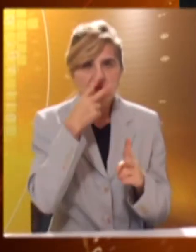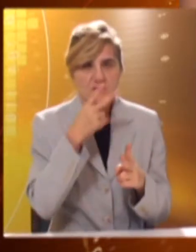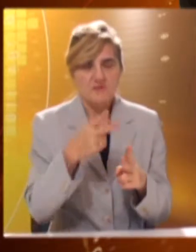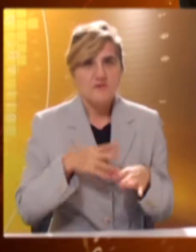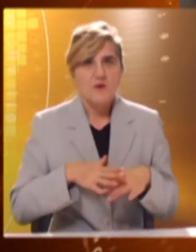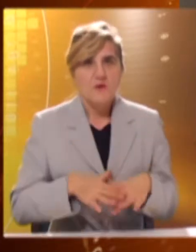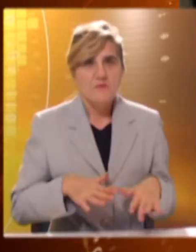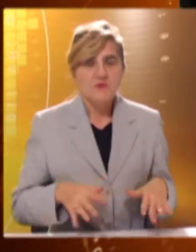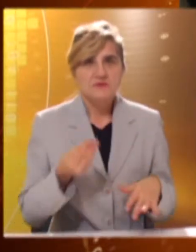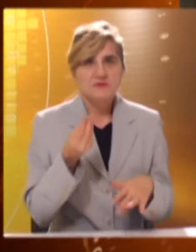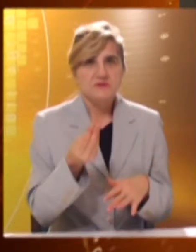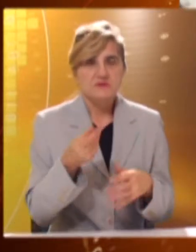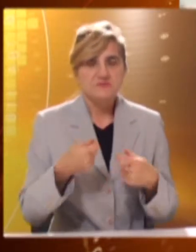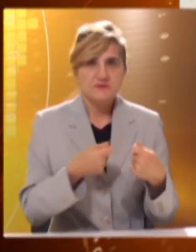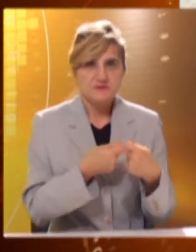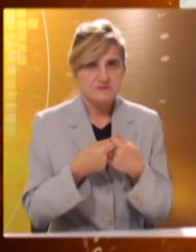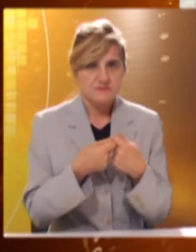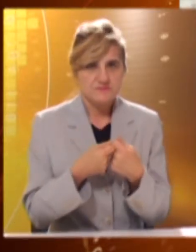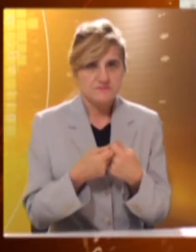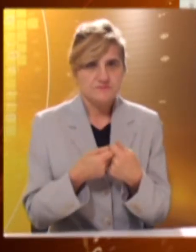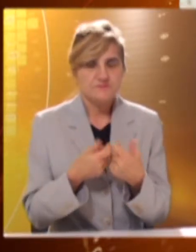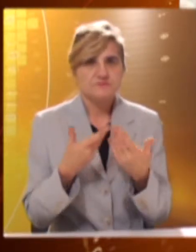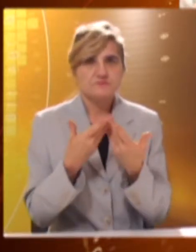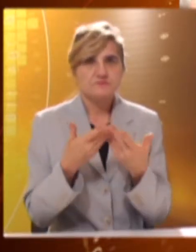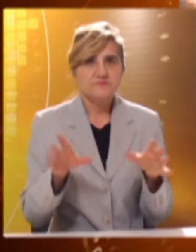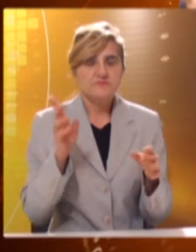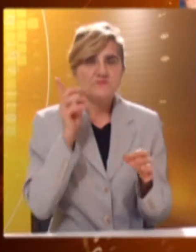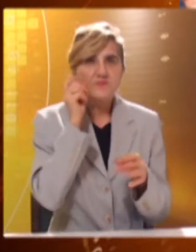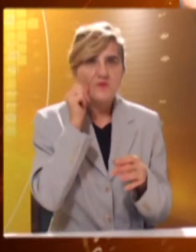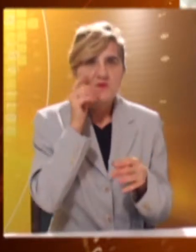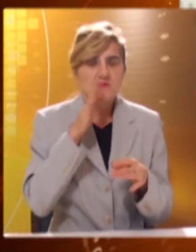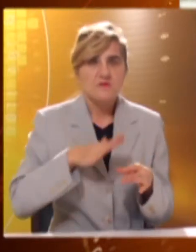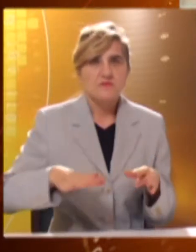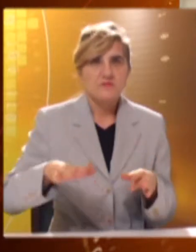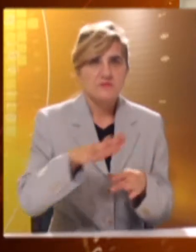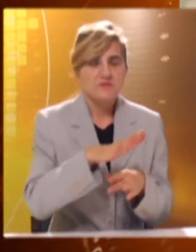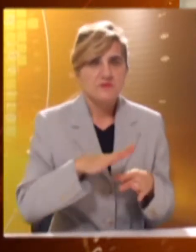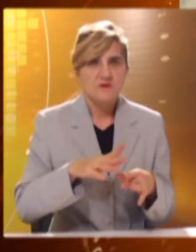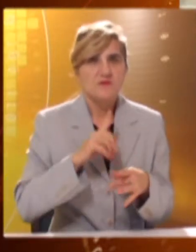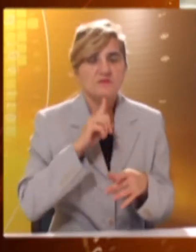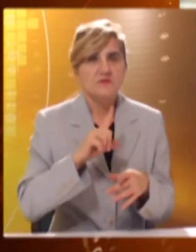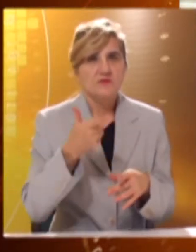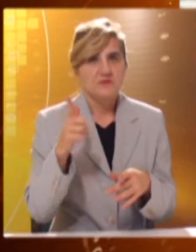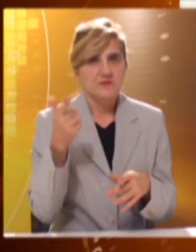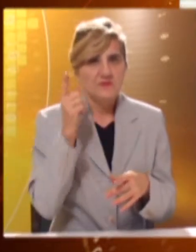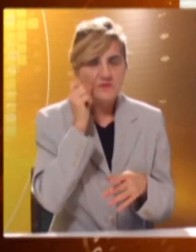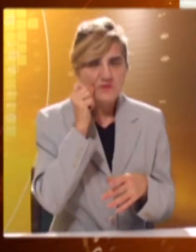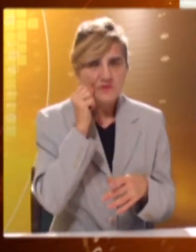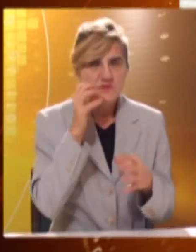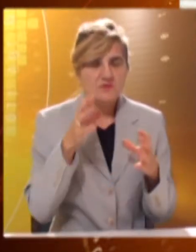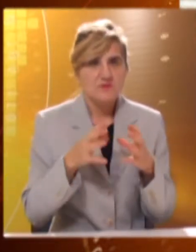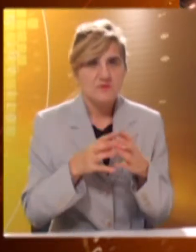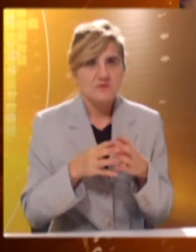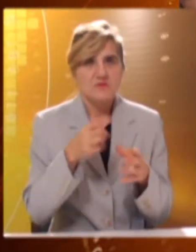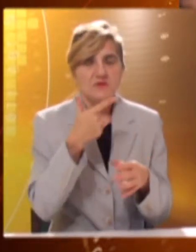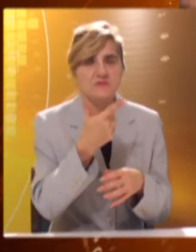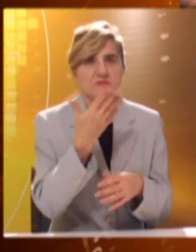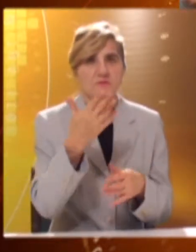bi se osnovalo Bunjevačko-Srpsko veće. Velika narodna skupština Srba, Bunjevaca i ostalih Slovena u Banatu, Bačkoj i